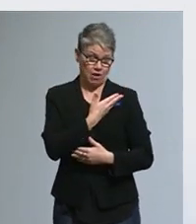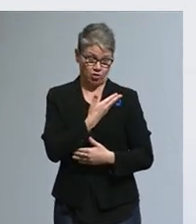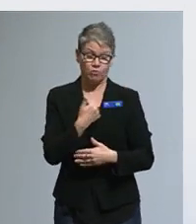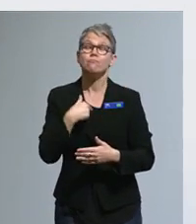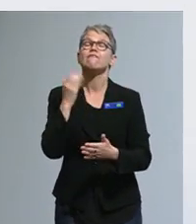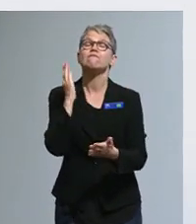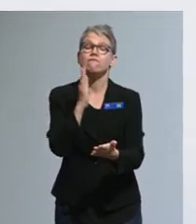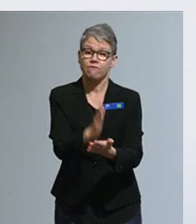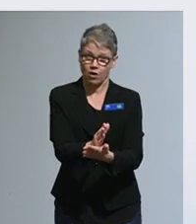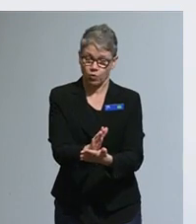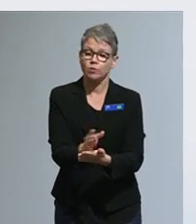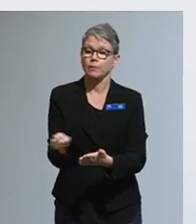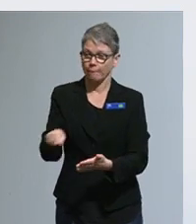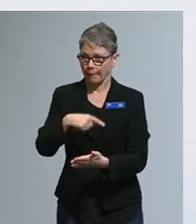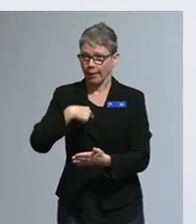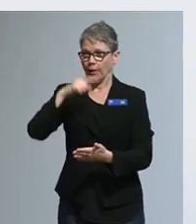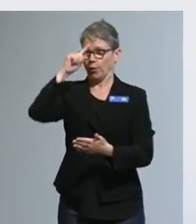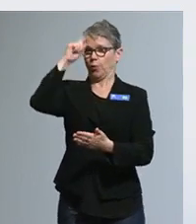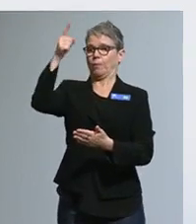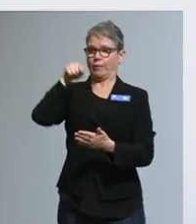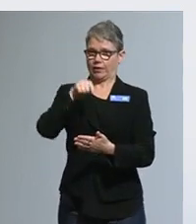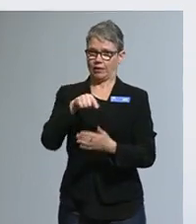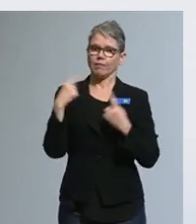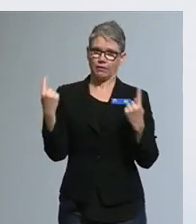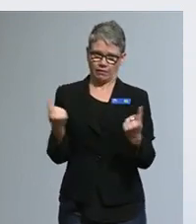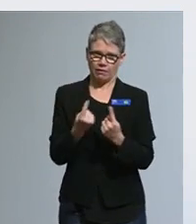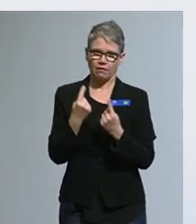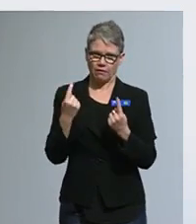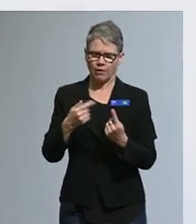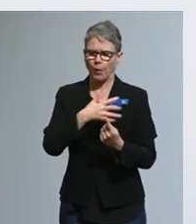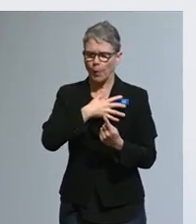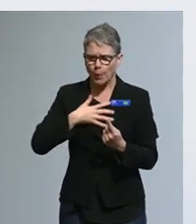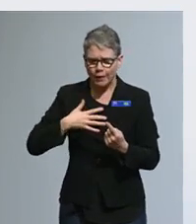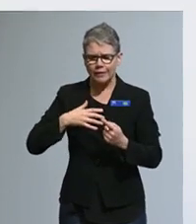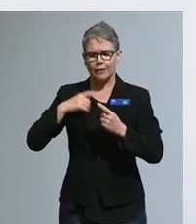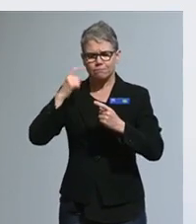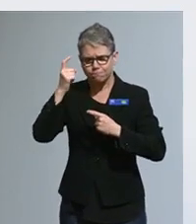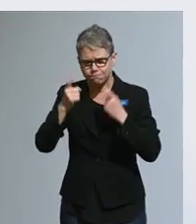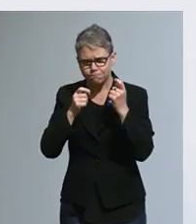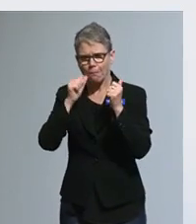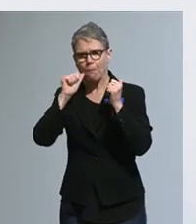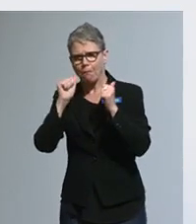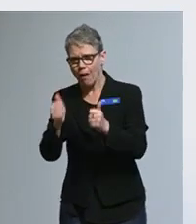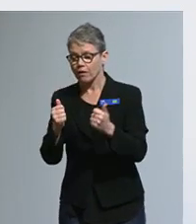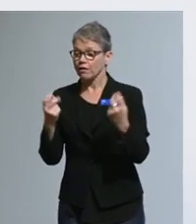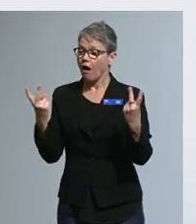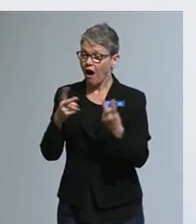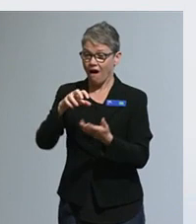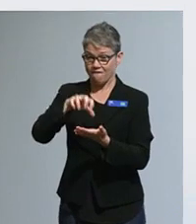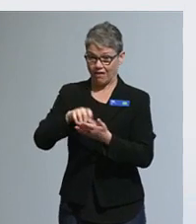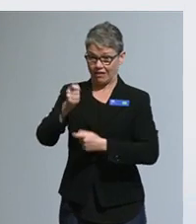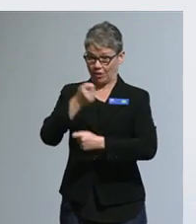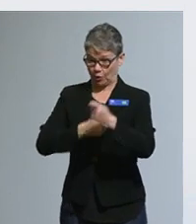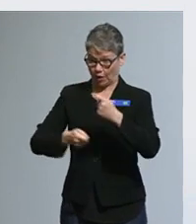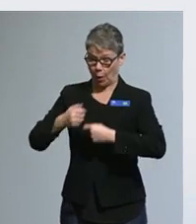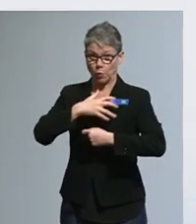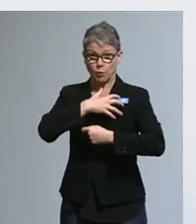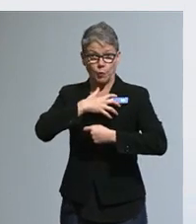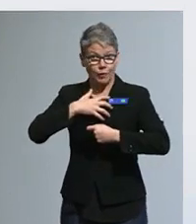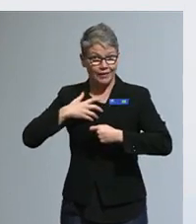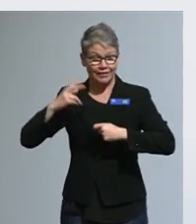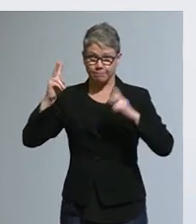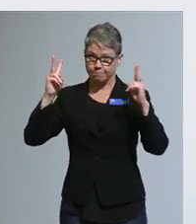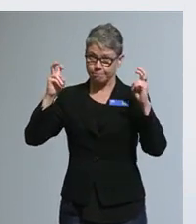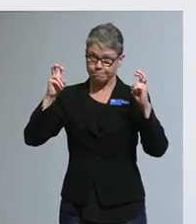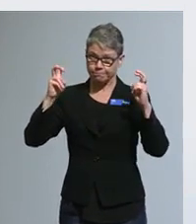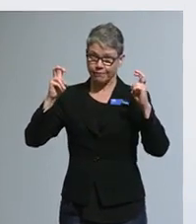että kyllä ymmärrämme tilanteen ja teemme parhaamme siitä, että vaikka valtiontaloutta yritetään niin